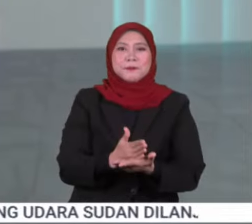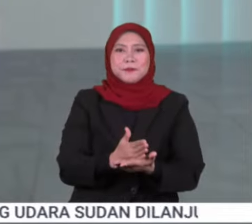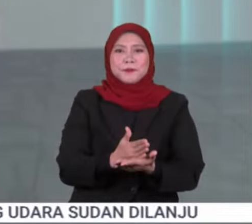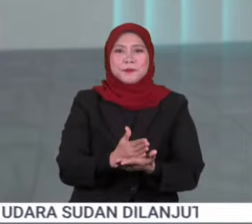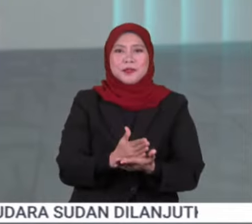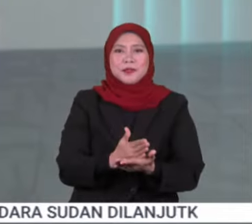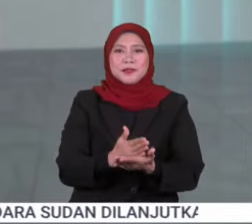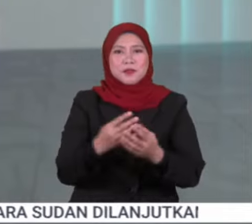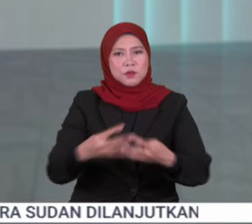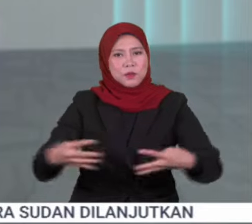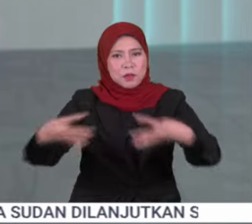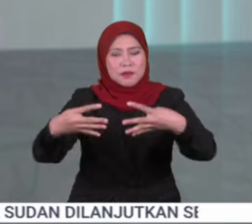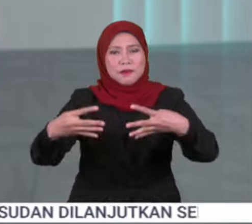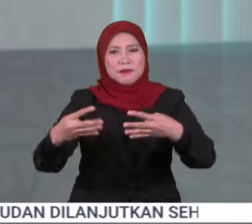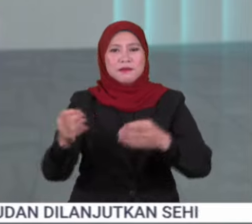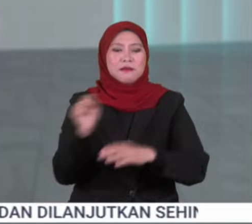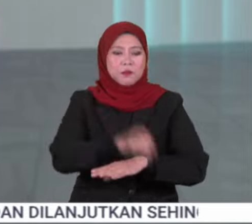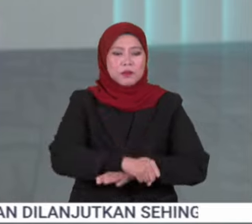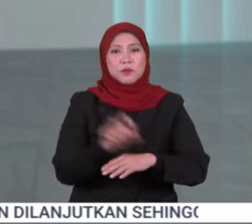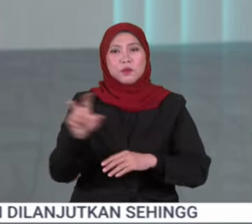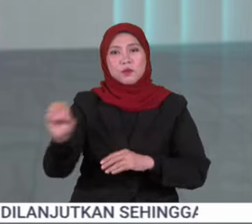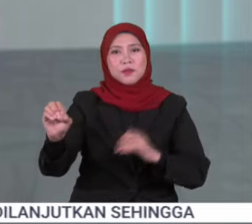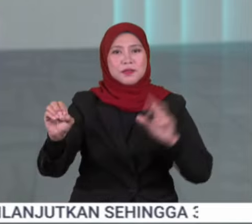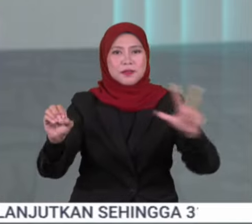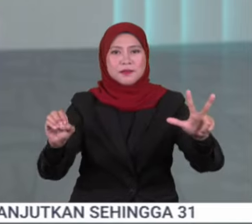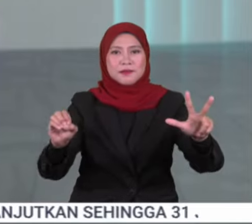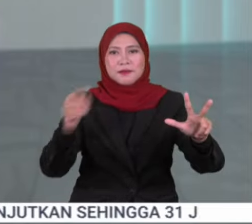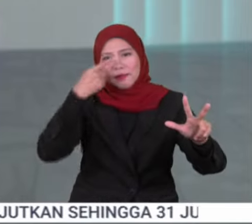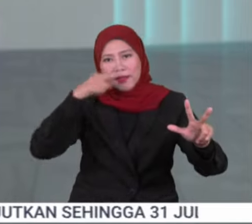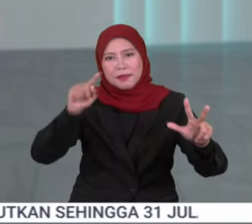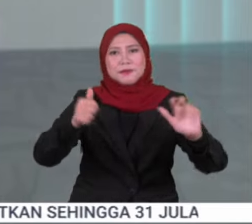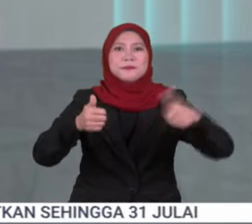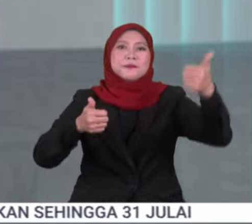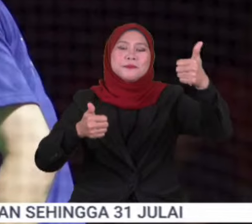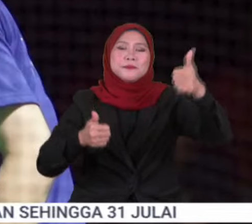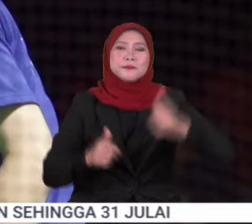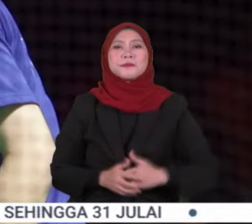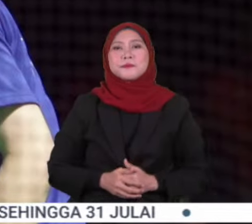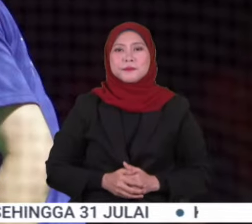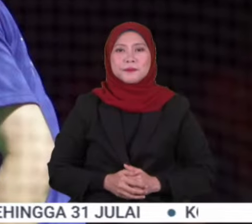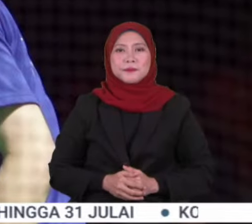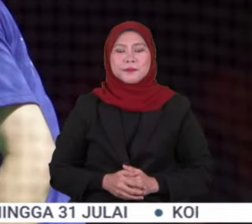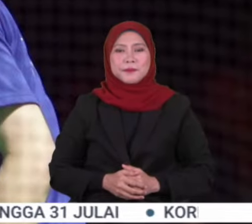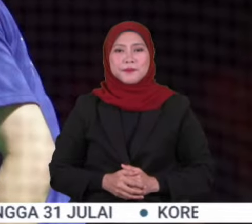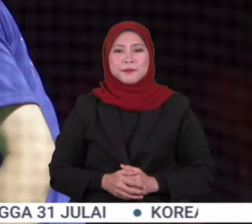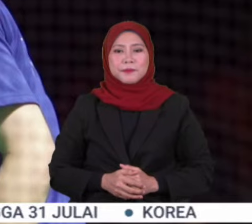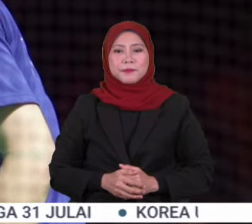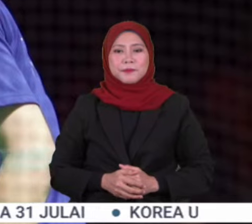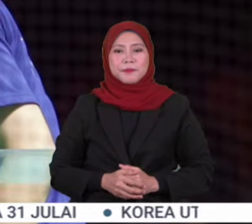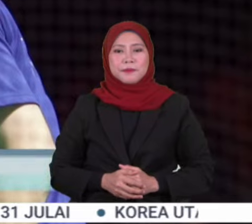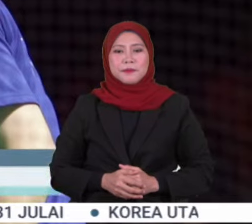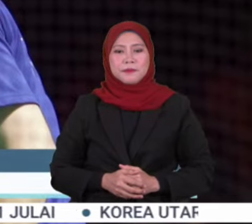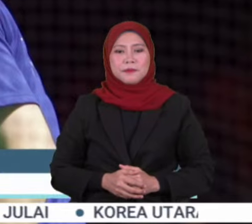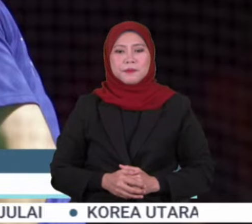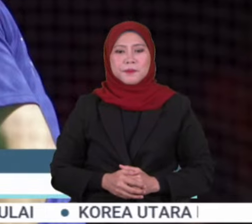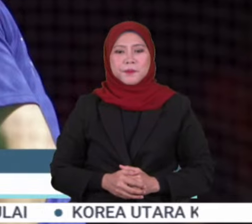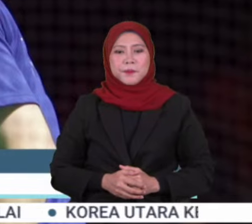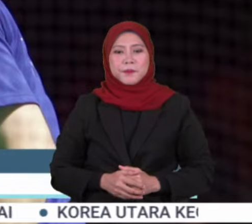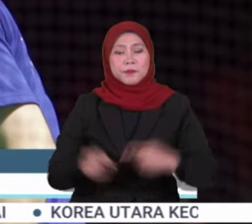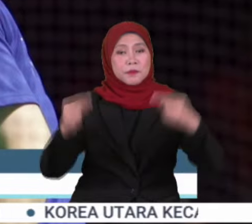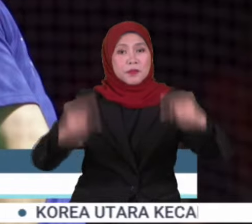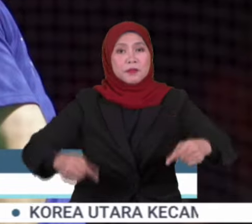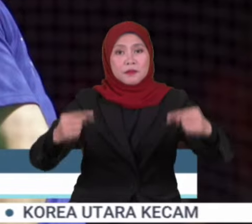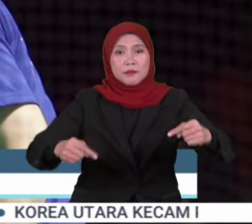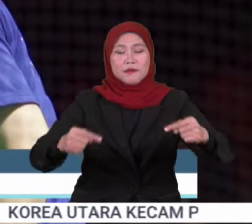suku akhir selepas tewas 0-3 di tangan Thailand. Pada aksi